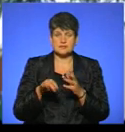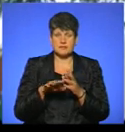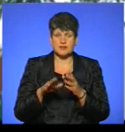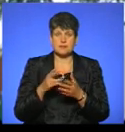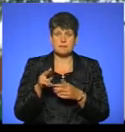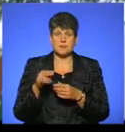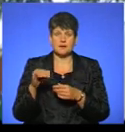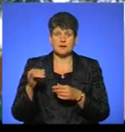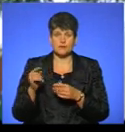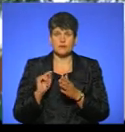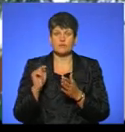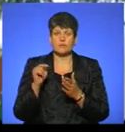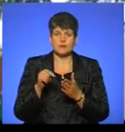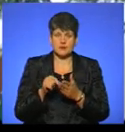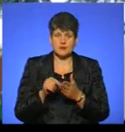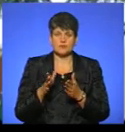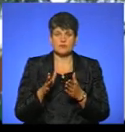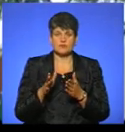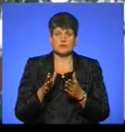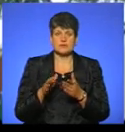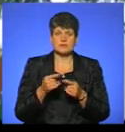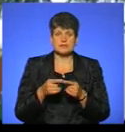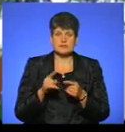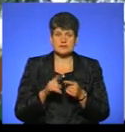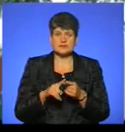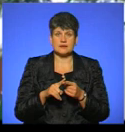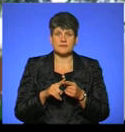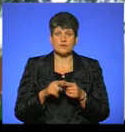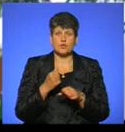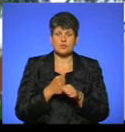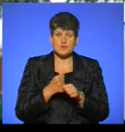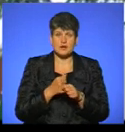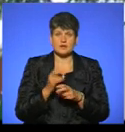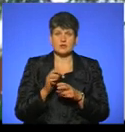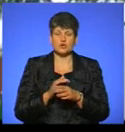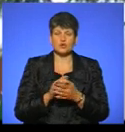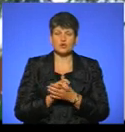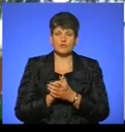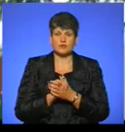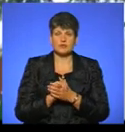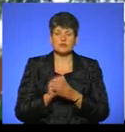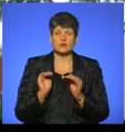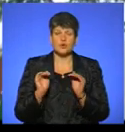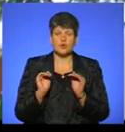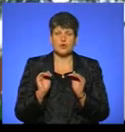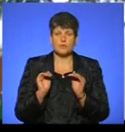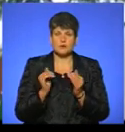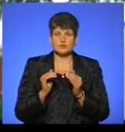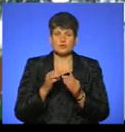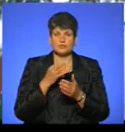от потрапляють відходи виробництва Зубинського спиртового заводу, обробляє товариство з меж відповідальності «Мрія Фармінг Поліса», то мною